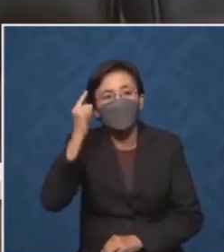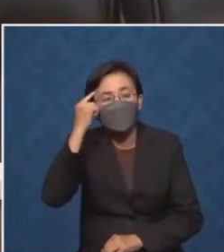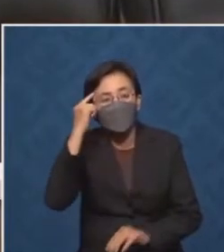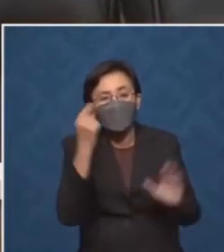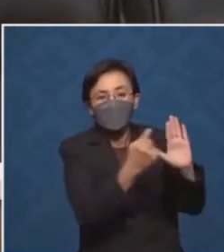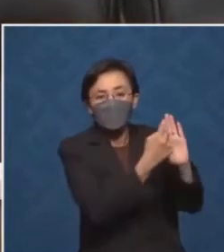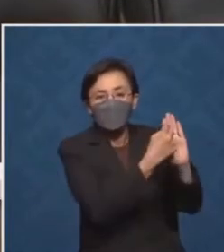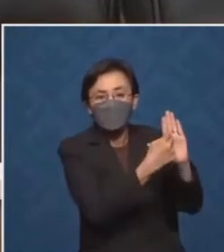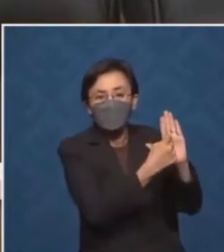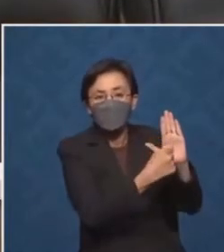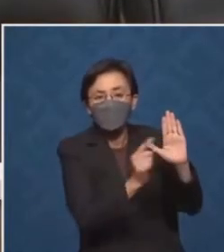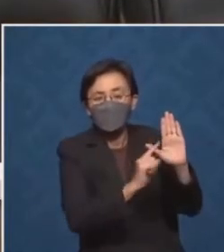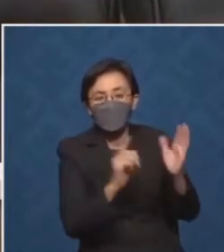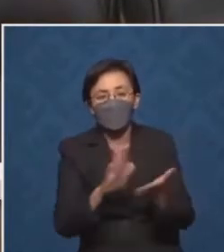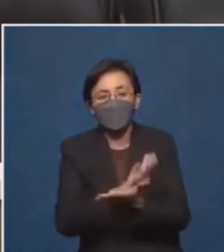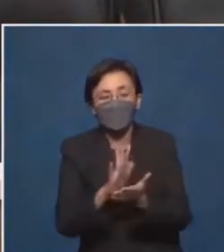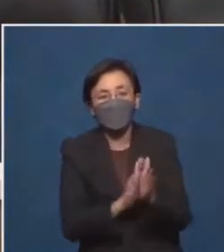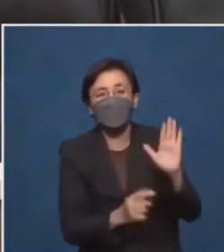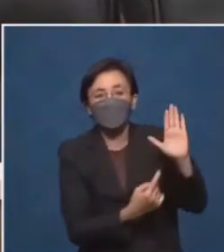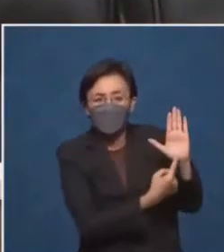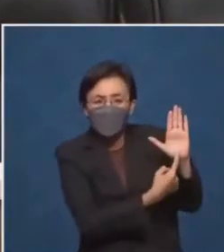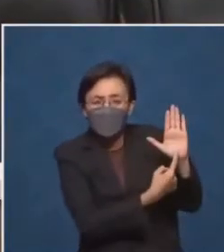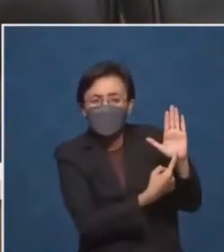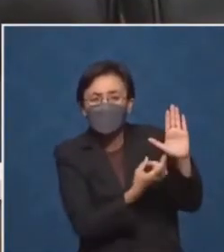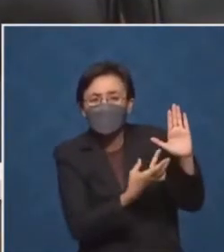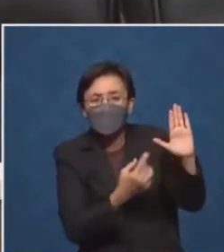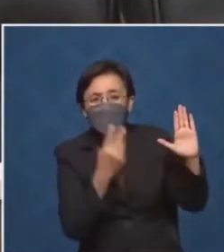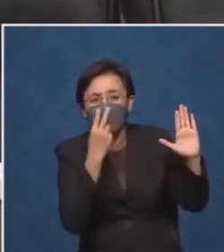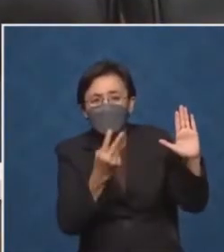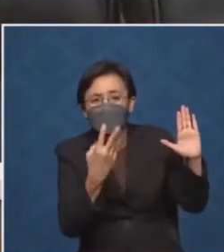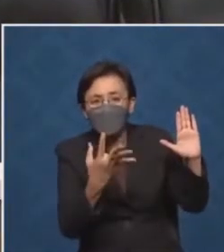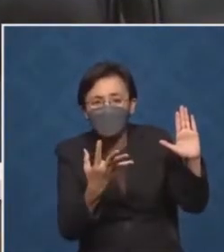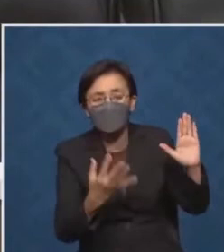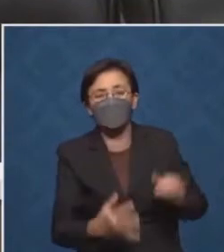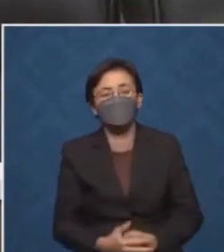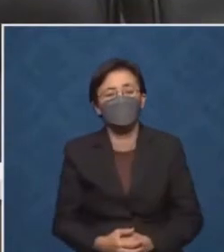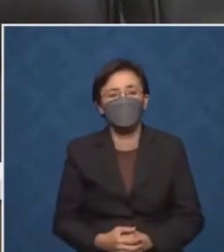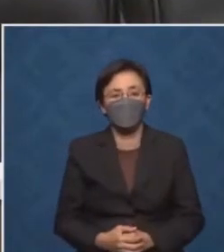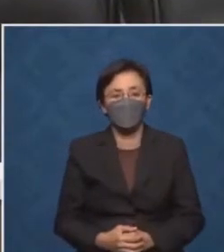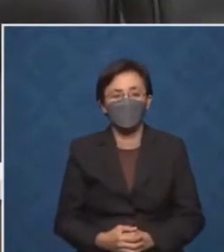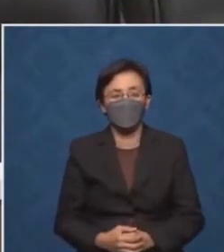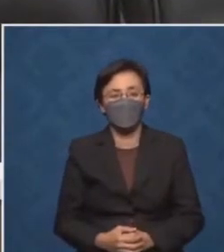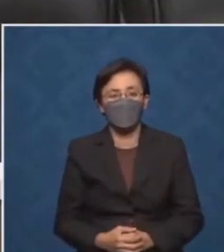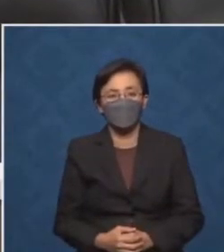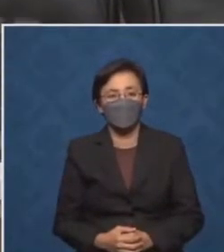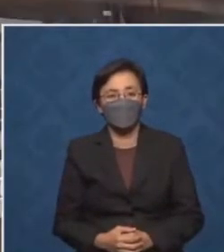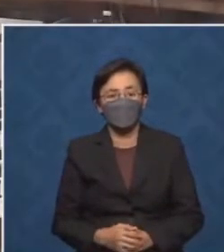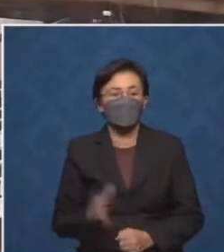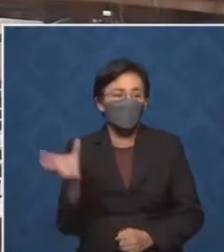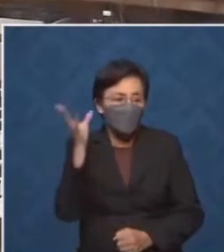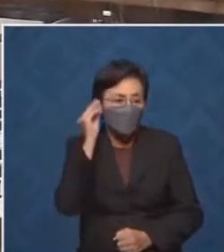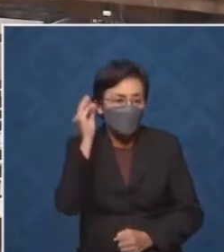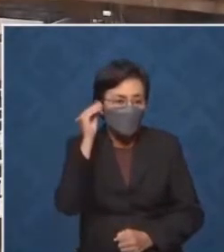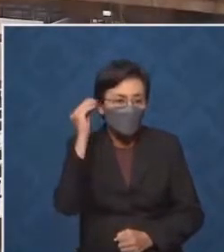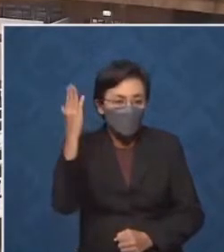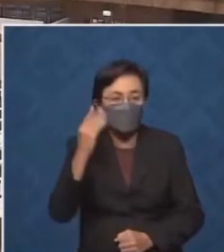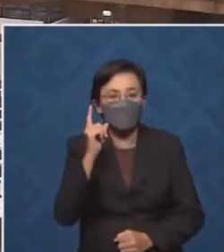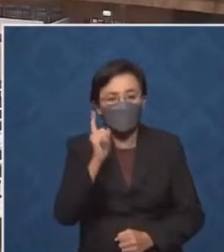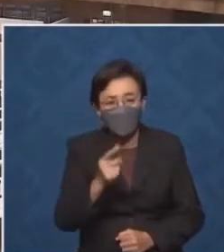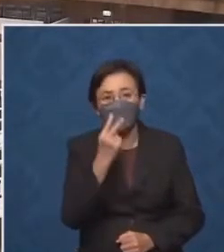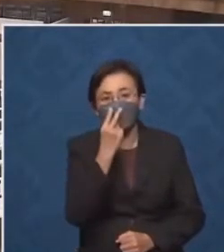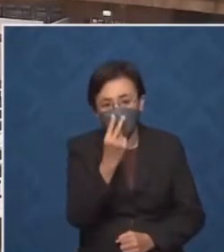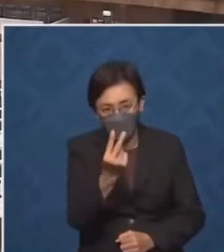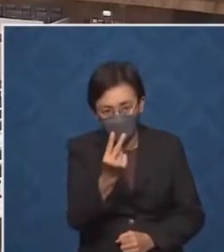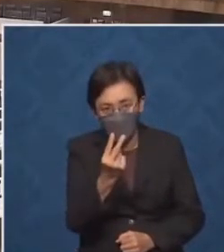เชียอะไรอยู่พ URL เต้ Brigแลพวกผมไม่เห็นเอล่ครับ เราลองฟังกไปก่ไมไมไดฟัง ตองเห็นด้วย